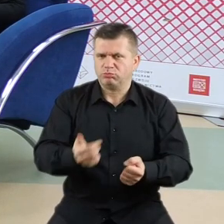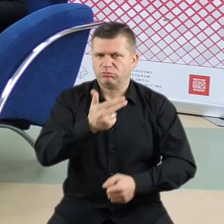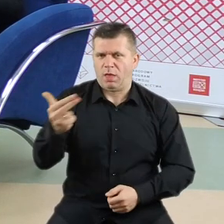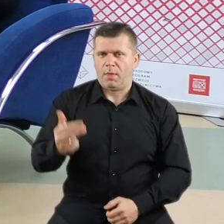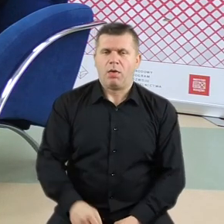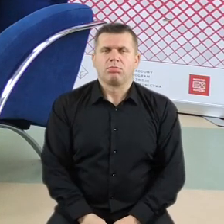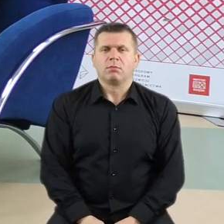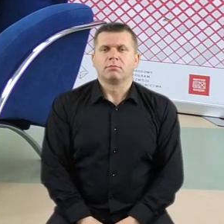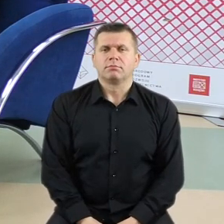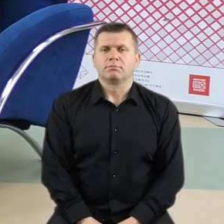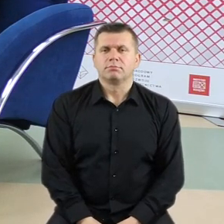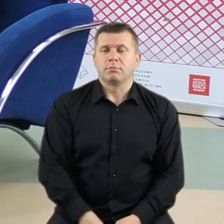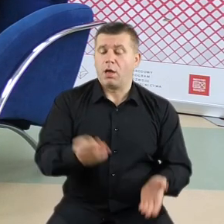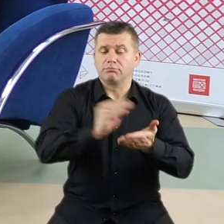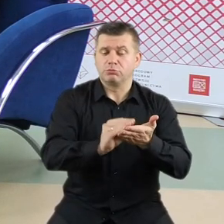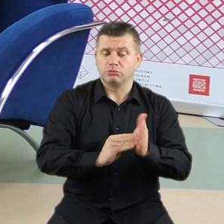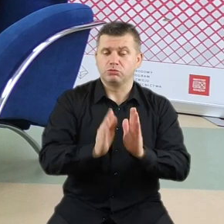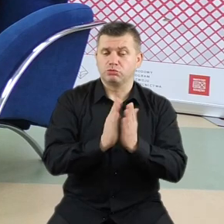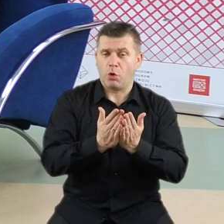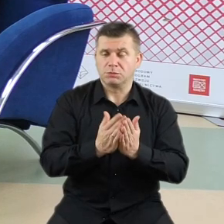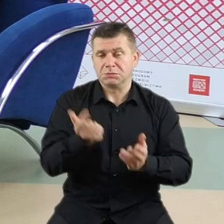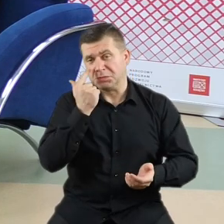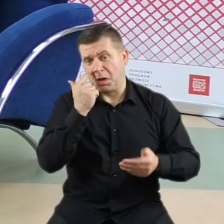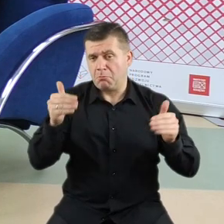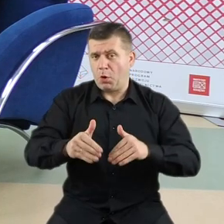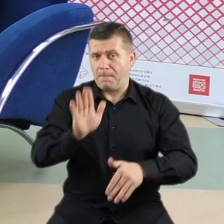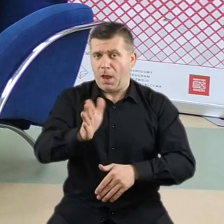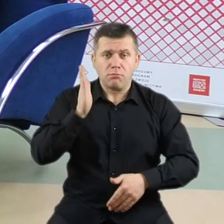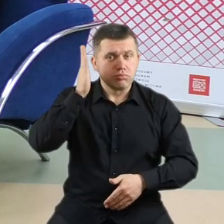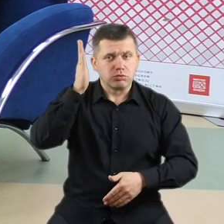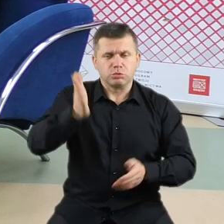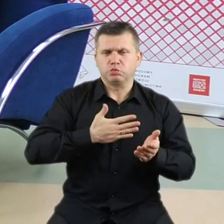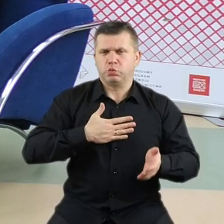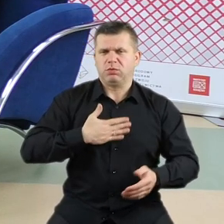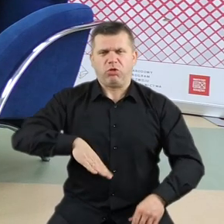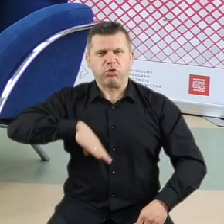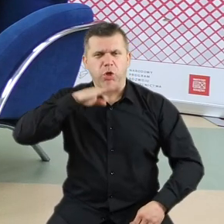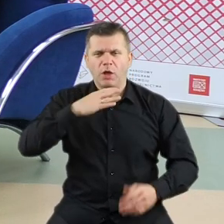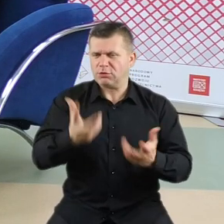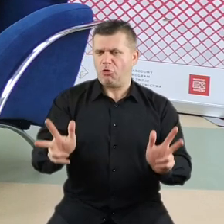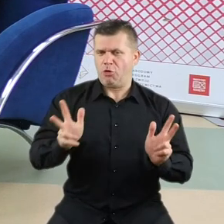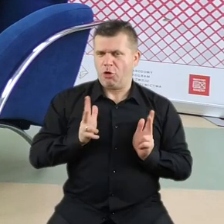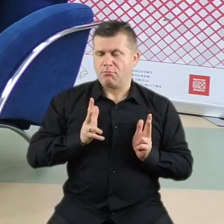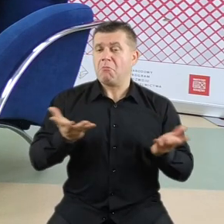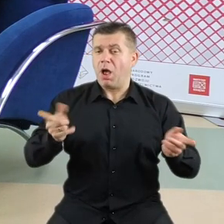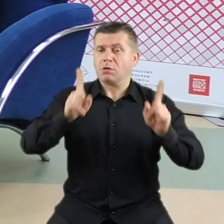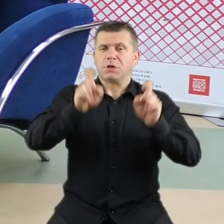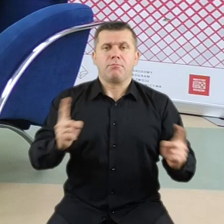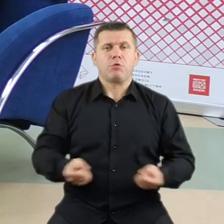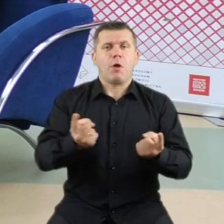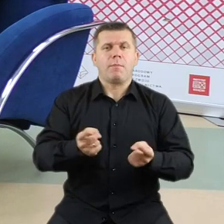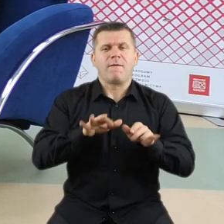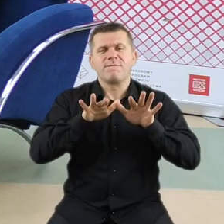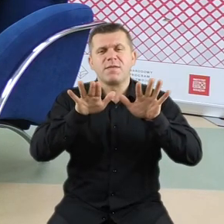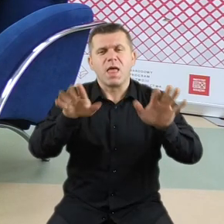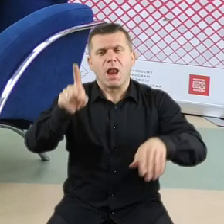ciężkie i pisze książkę. I być może ma później już tego dość i chciałby odpocząć, ale zaczyna się promocja